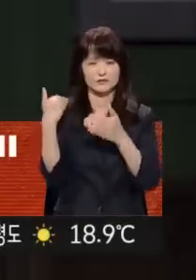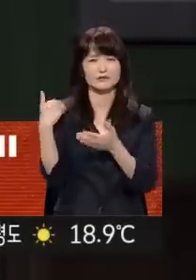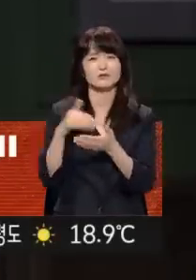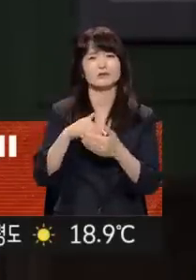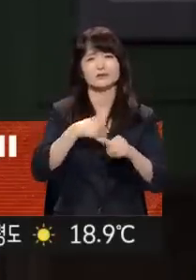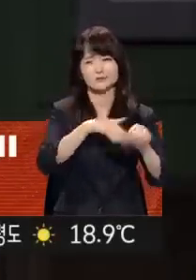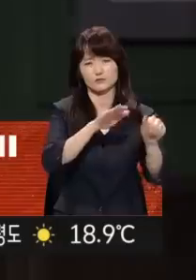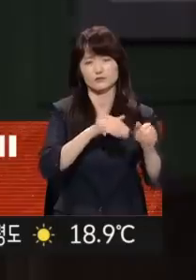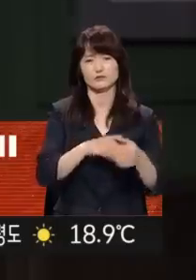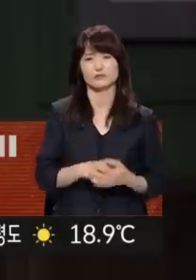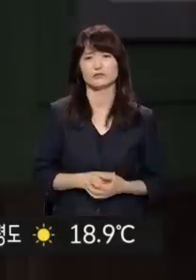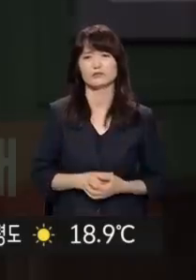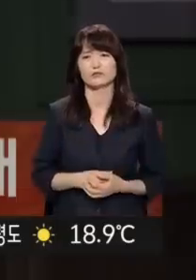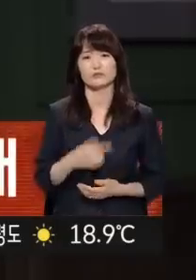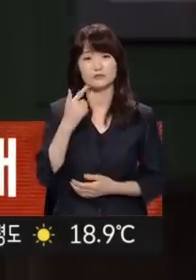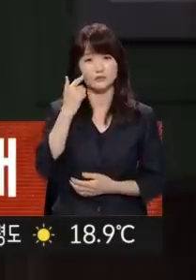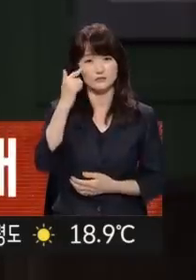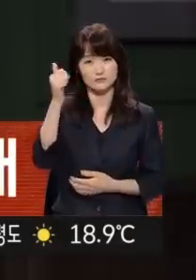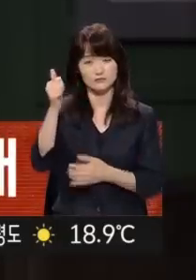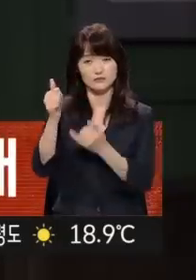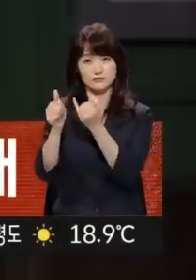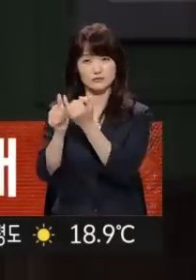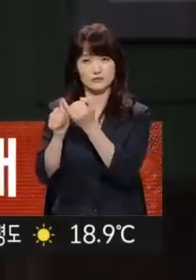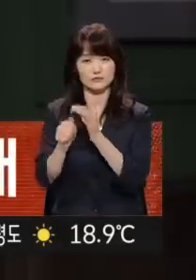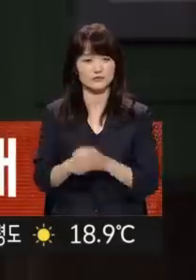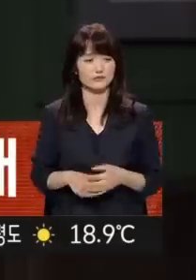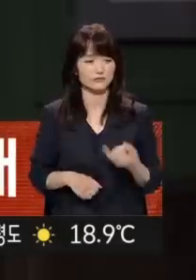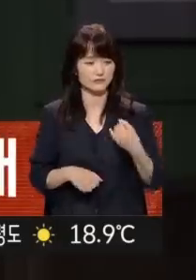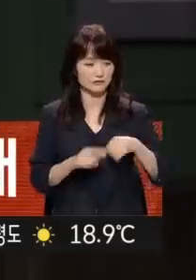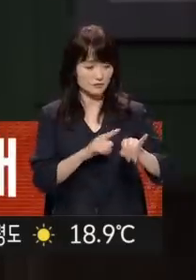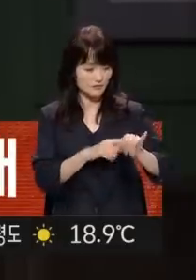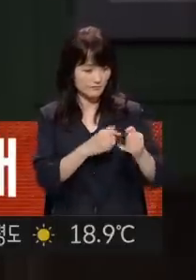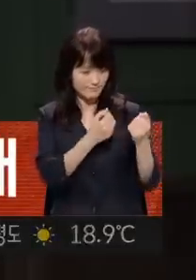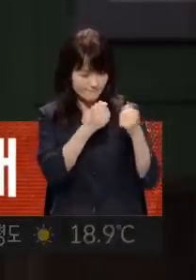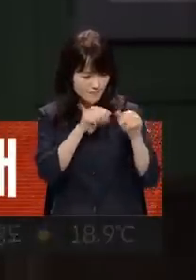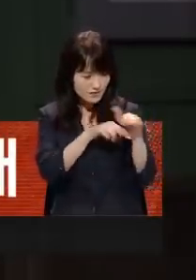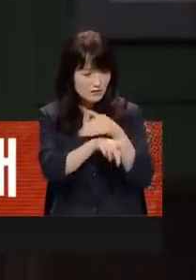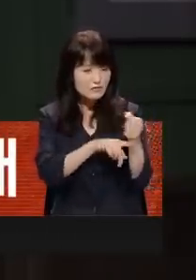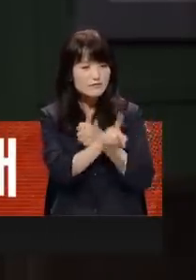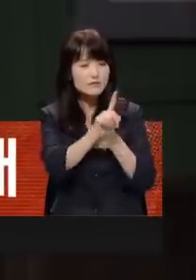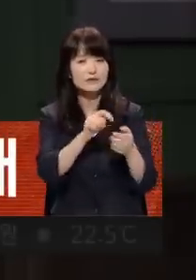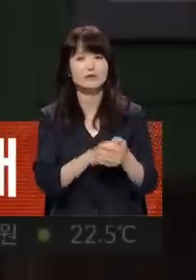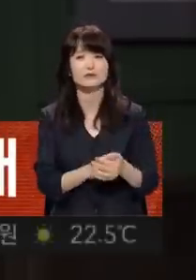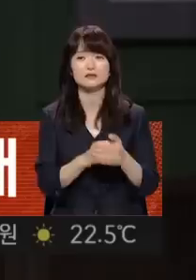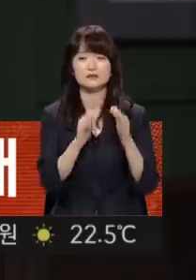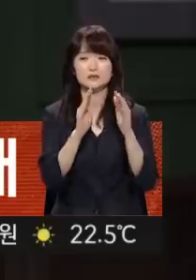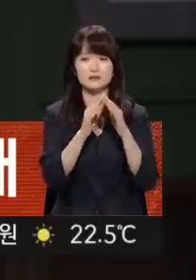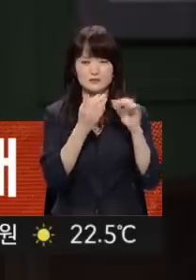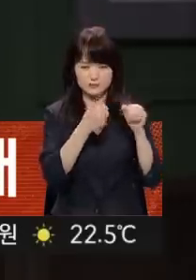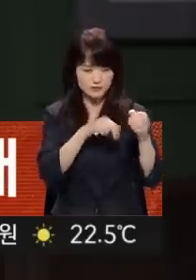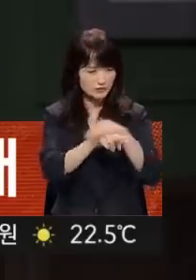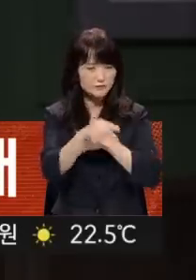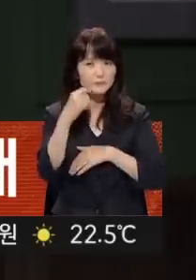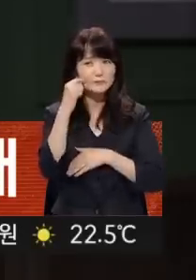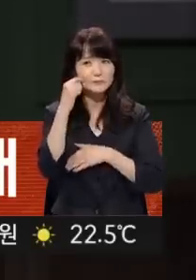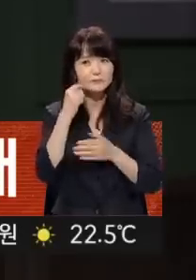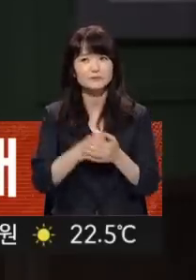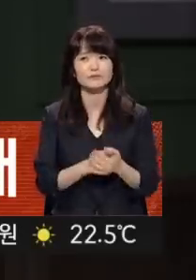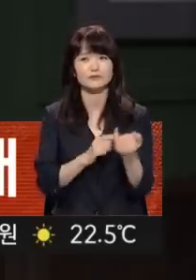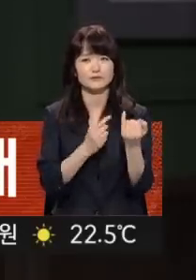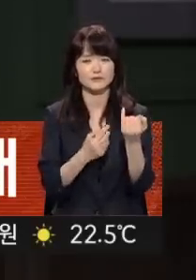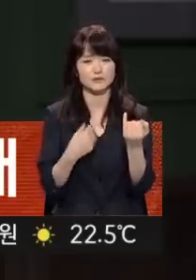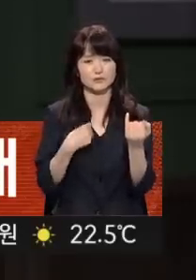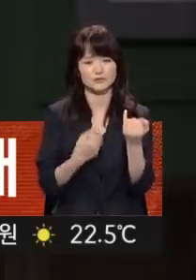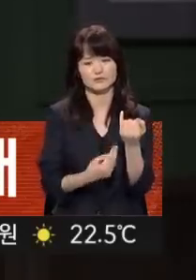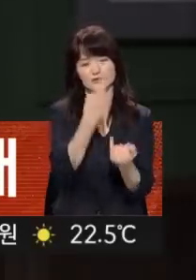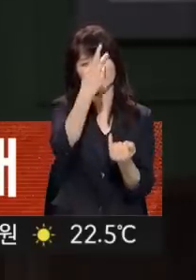돌려보내게 됐고요이 목사 부부는 또이 아이에게 왜 가출을 했냐면서 이번엔 애가 집을 뛰쳐나가지 못하게 아예 옷을